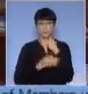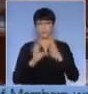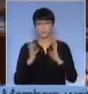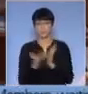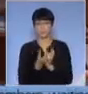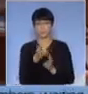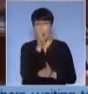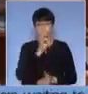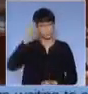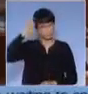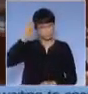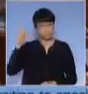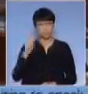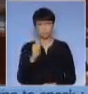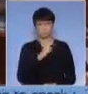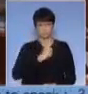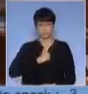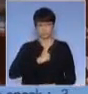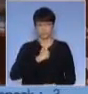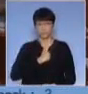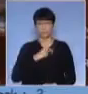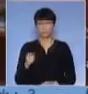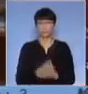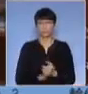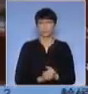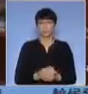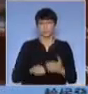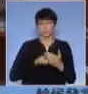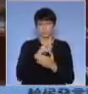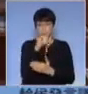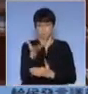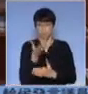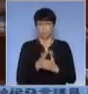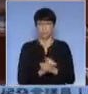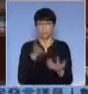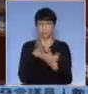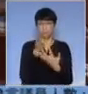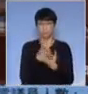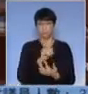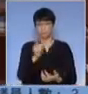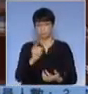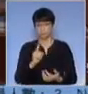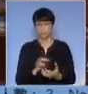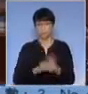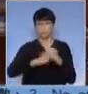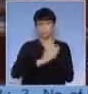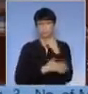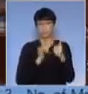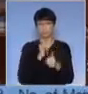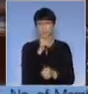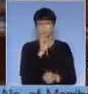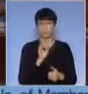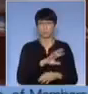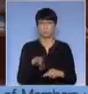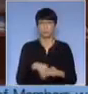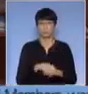否研究戴耀廷教授發表上述言論有否干犯任何刑事罪行，包括《刑